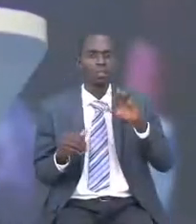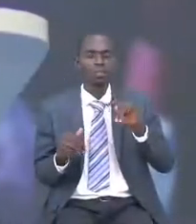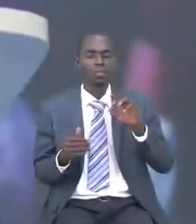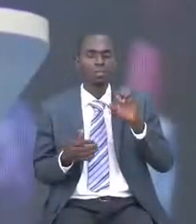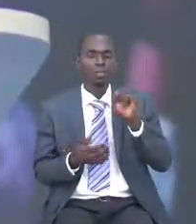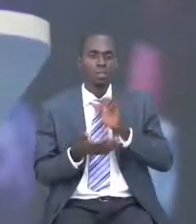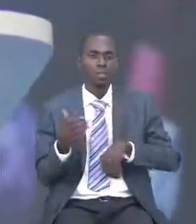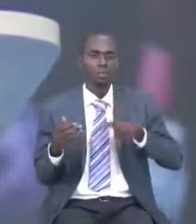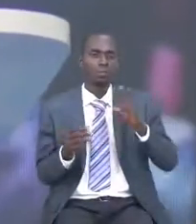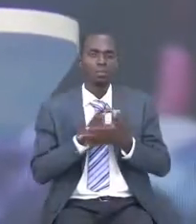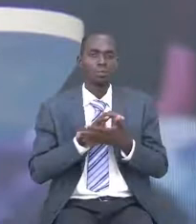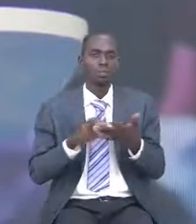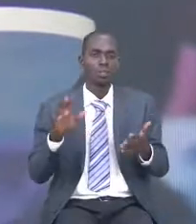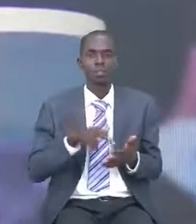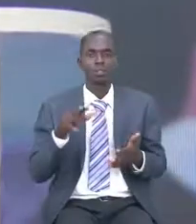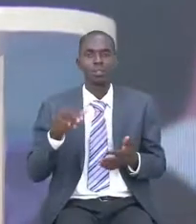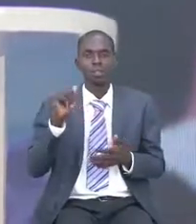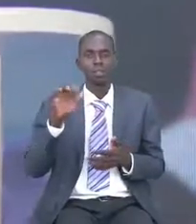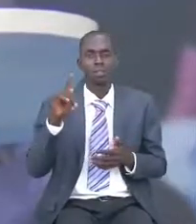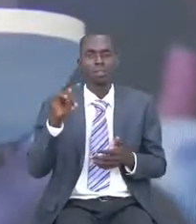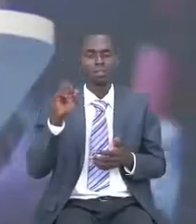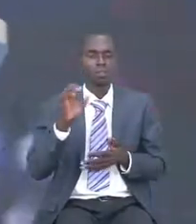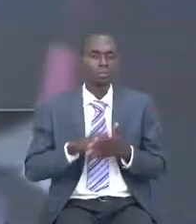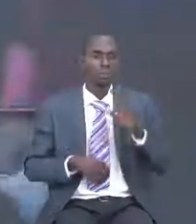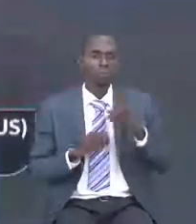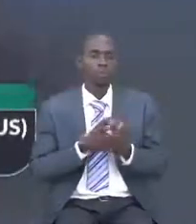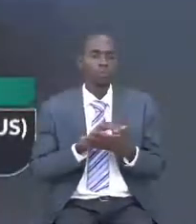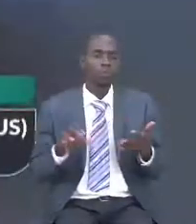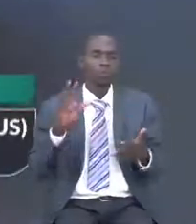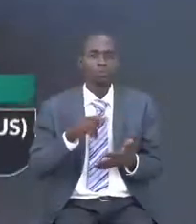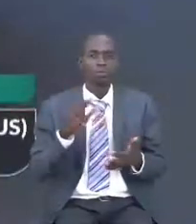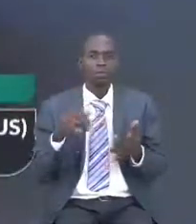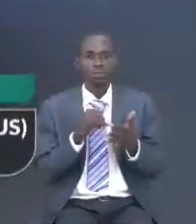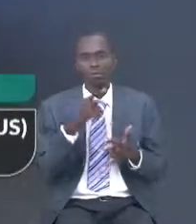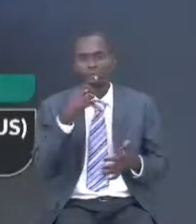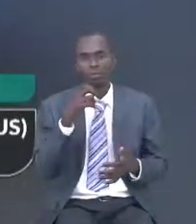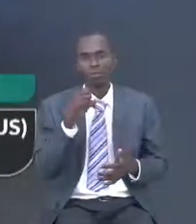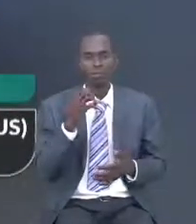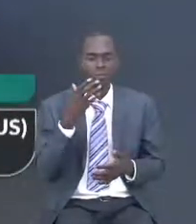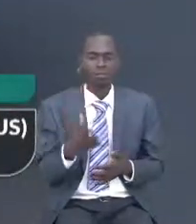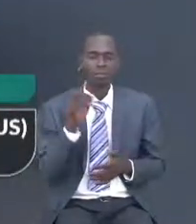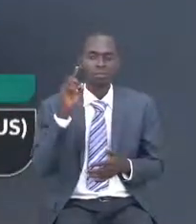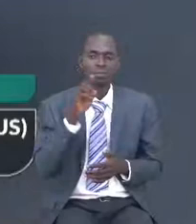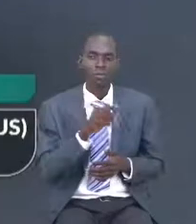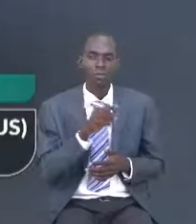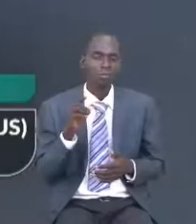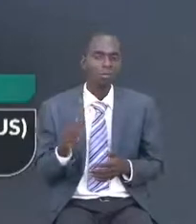En Actes des Apôtres, chapitre 2, verset 33. Actes, chapitre 2, verset